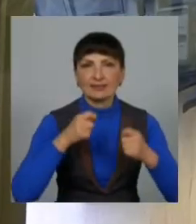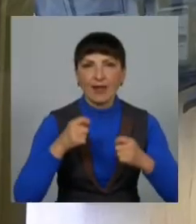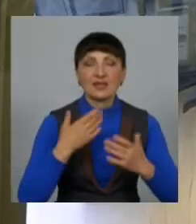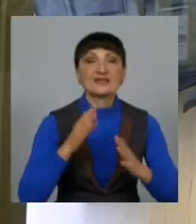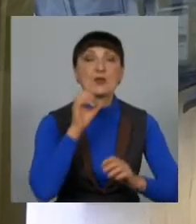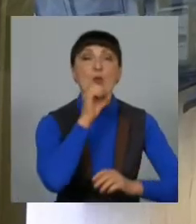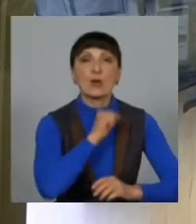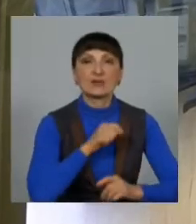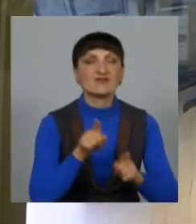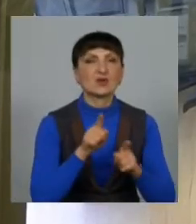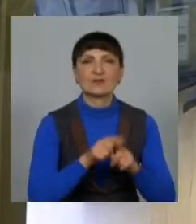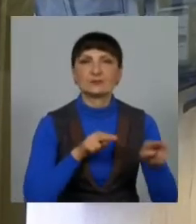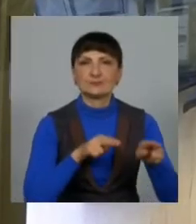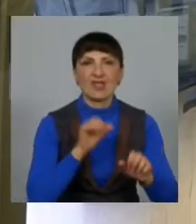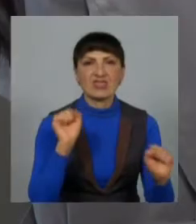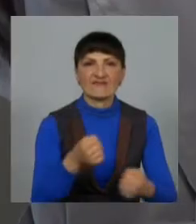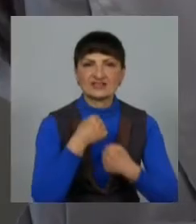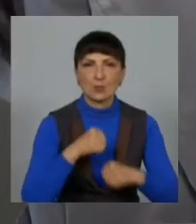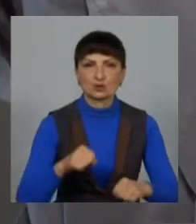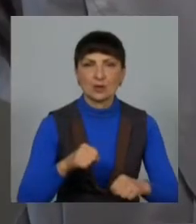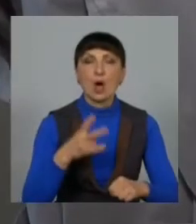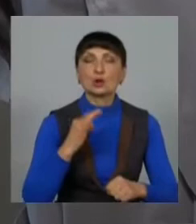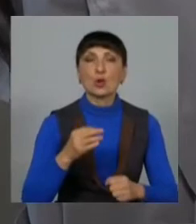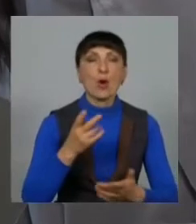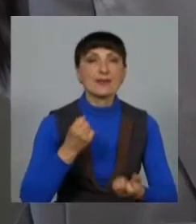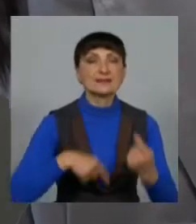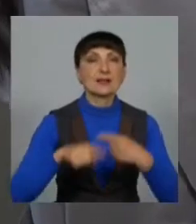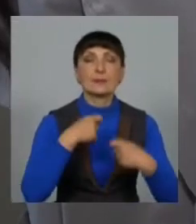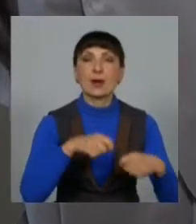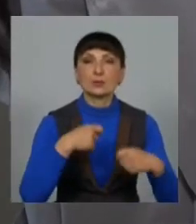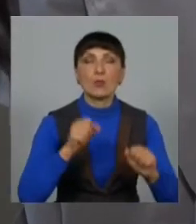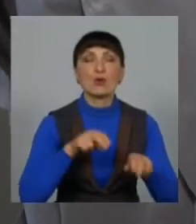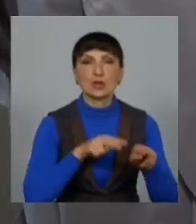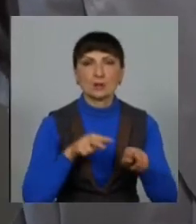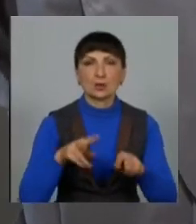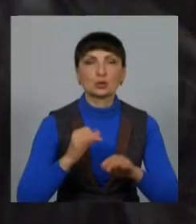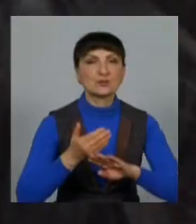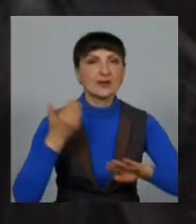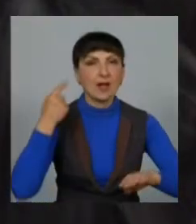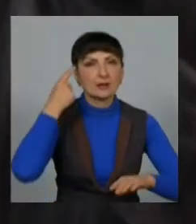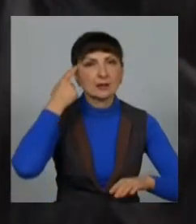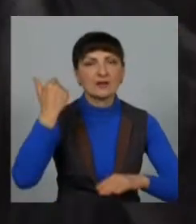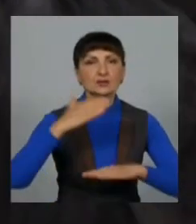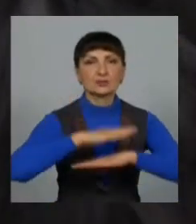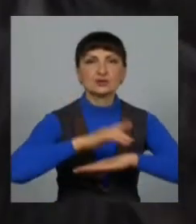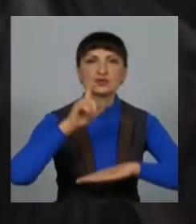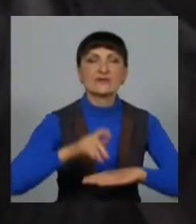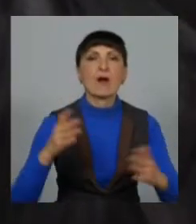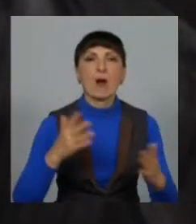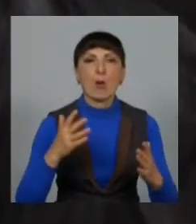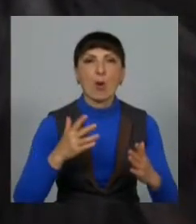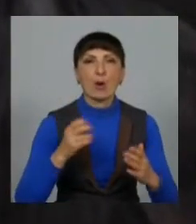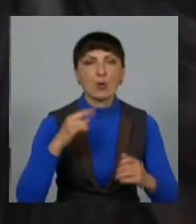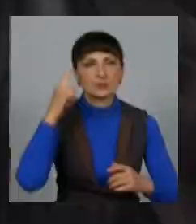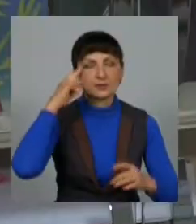если его похитят, оно все равно не выстрелит. Но если оборот оружия еще можно контролировать, то заранее предугадать поведение человека, настроенного